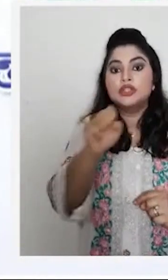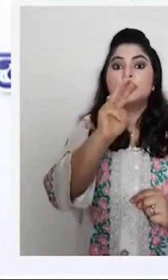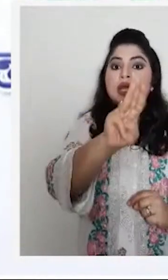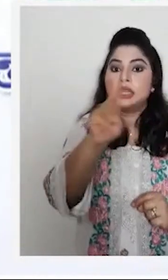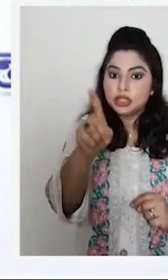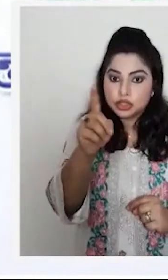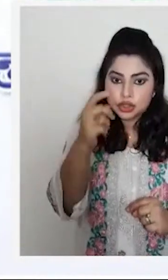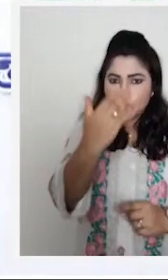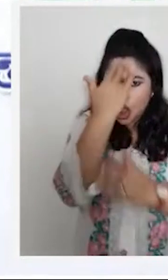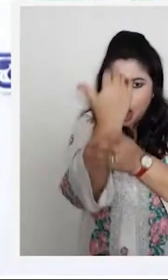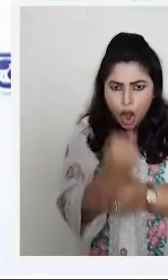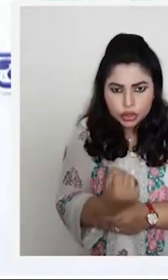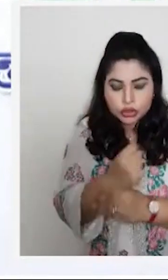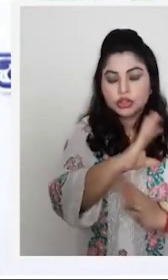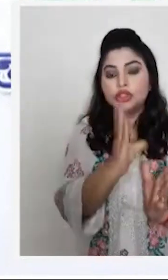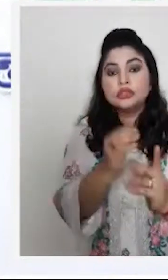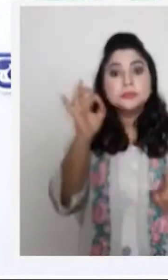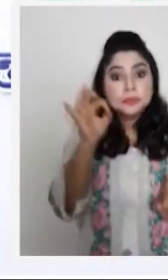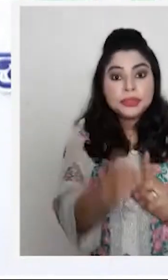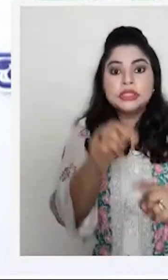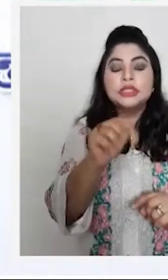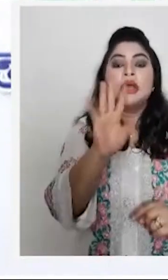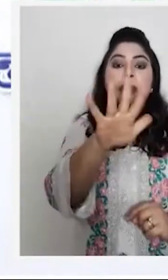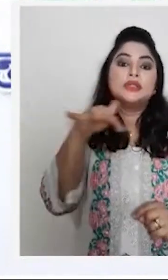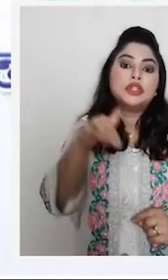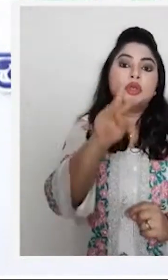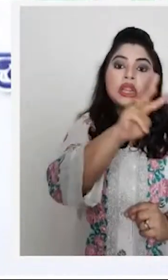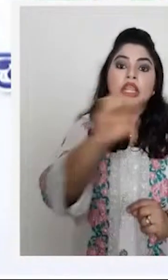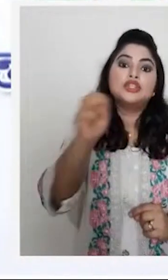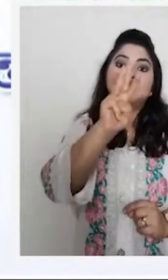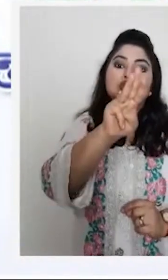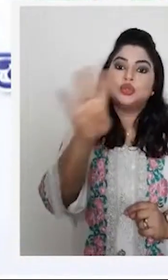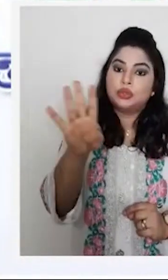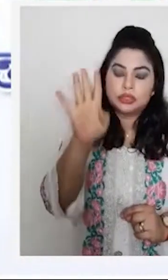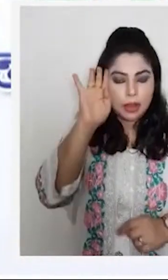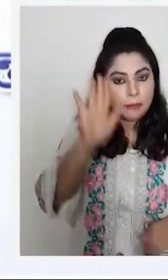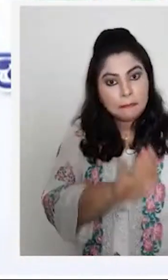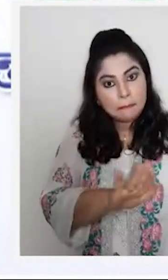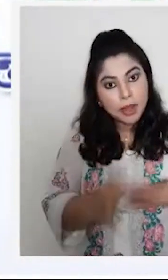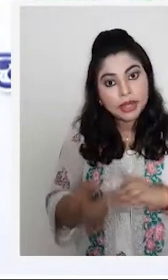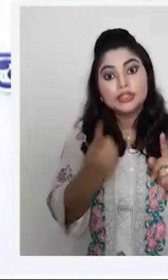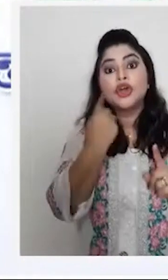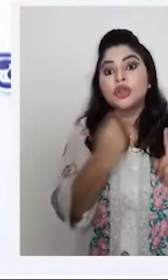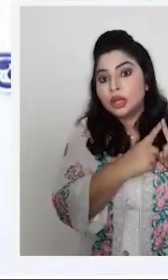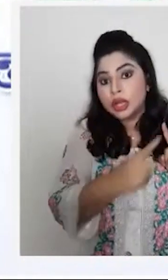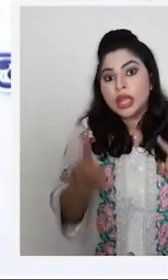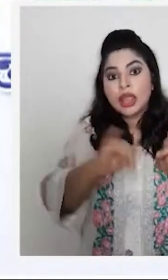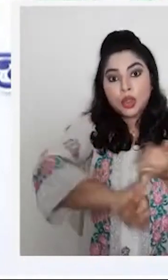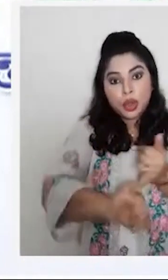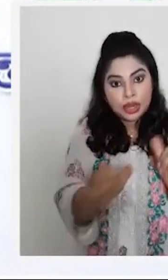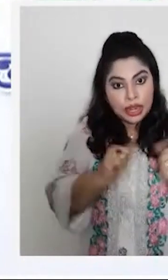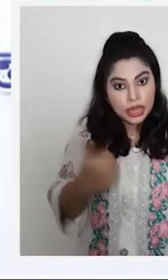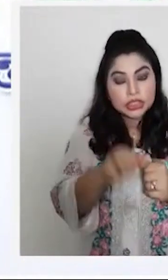দক্ষিণ পূর্ব এশিয়া 24 ঘন্টায় শনাক্ত হয়েছেন 16,361 জন এবং এ পর্যন্ত শনাক্ত হয়েছেন 5,03,034 জন।